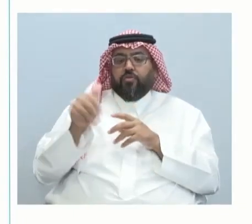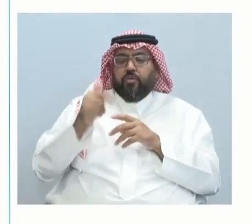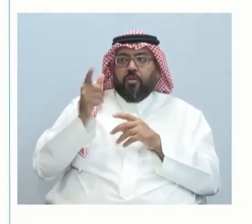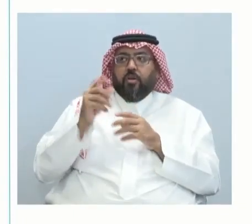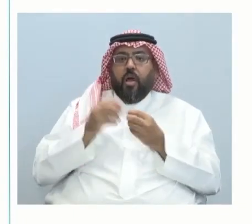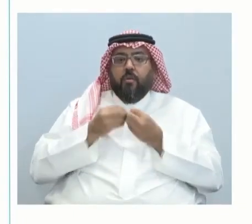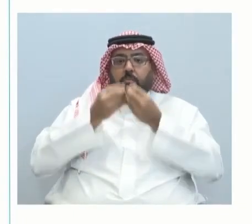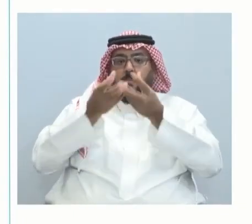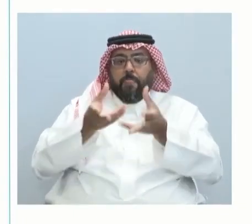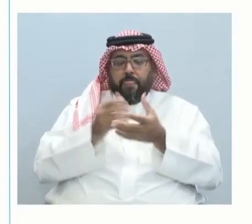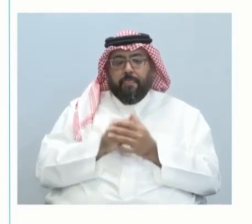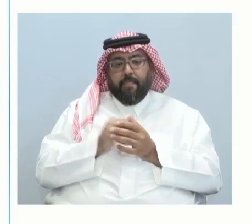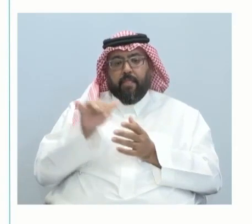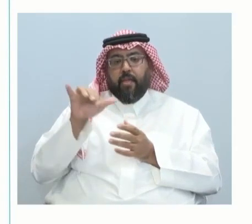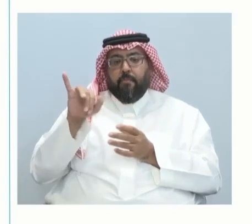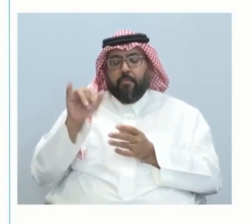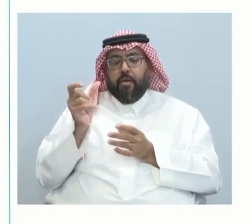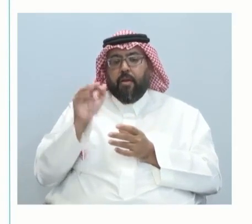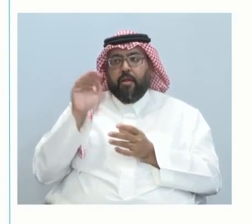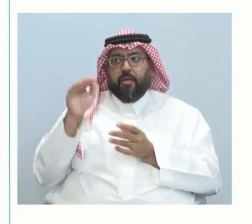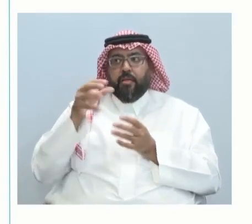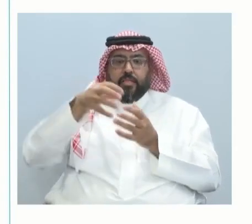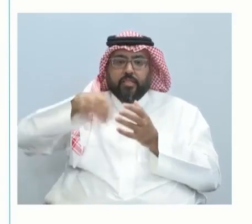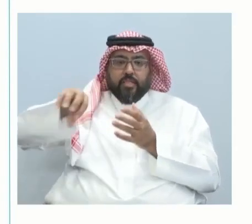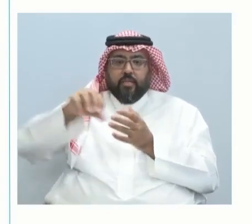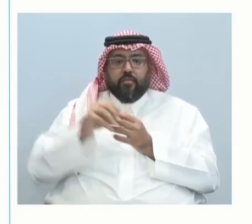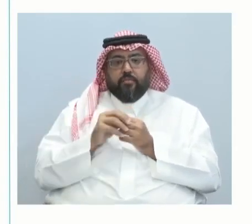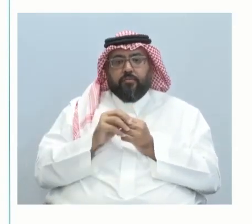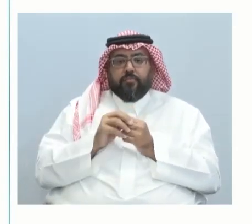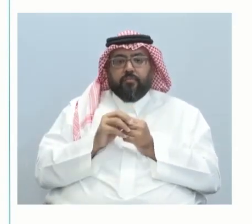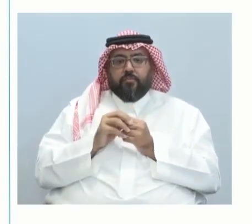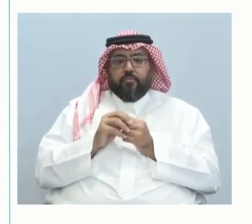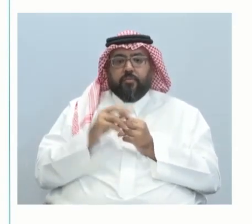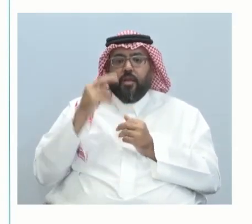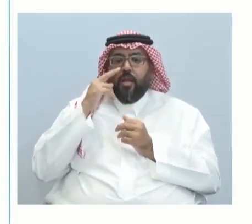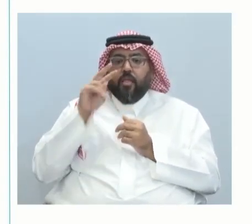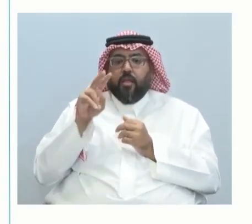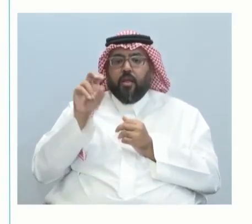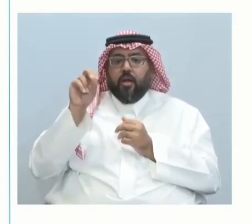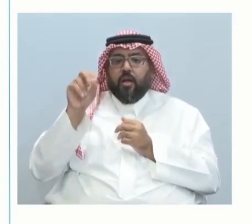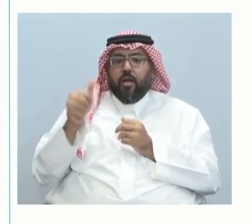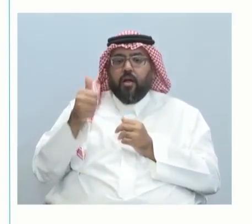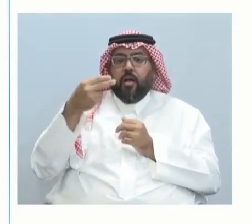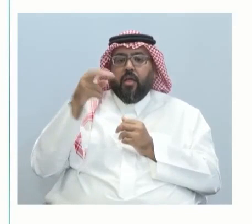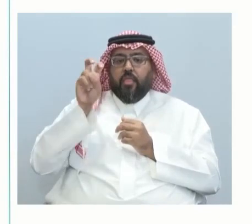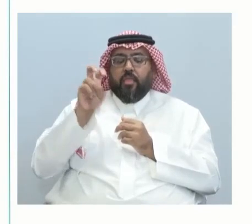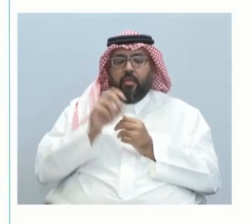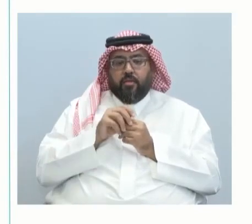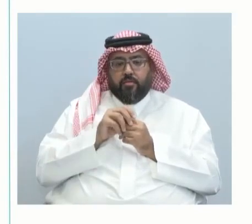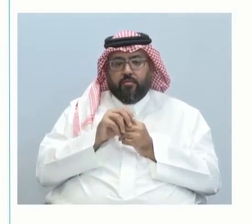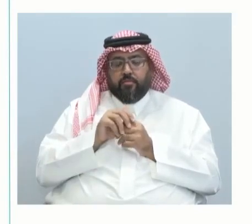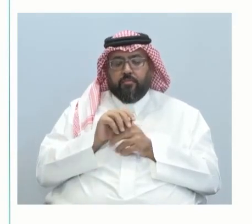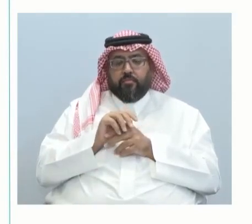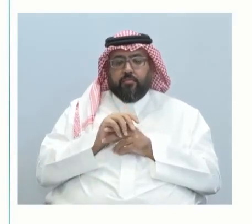يمنح سوف يمنح فاذا هنا نصنفه على انه ايش على حسب نظريه لوس بانه قاعده بانه